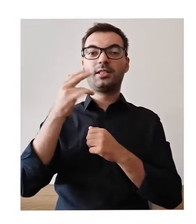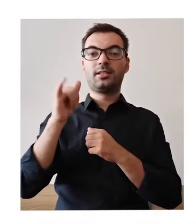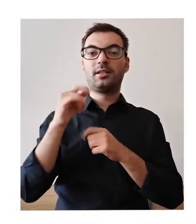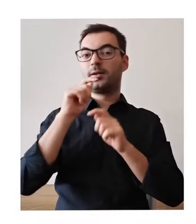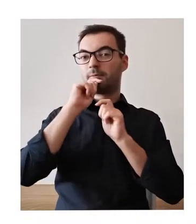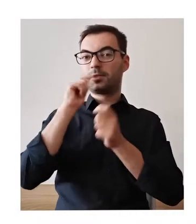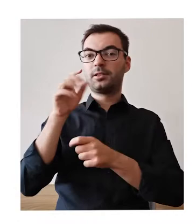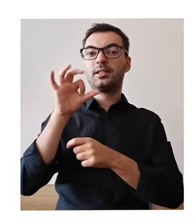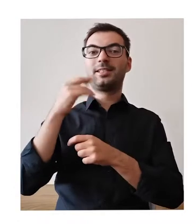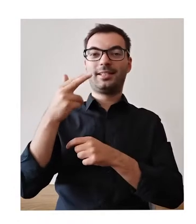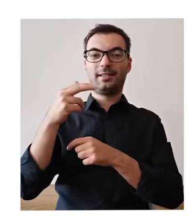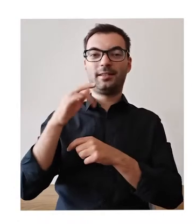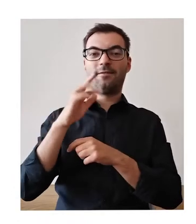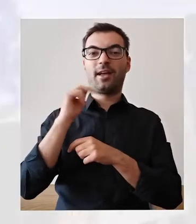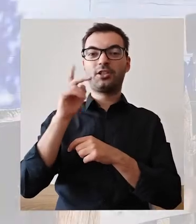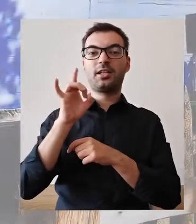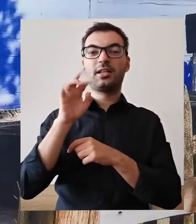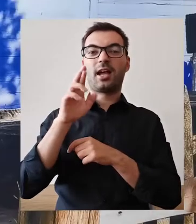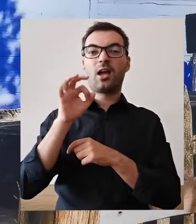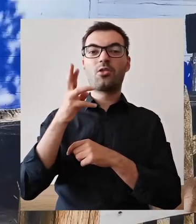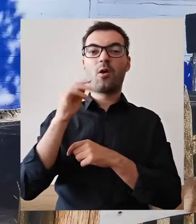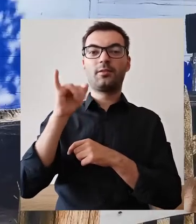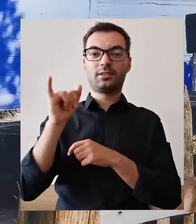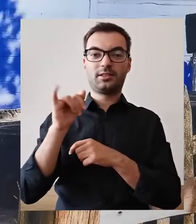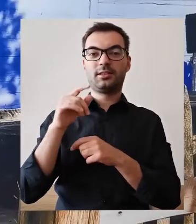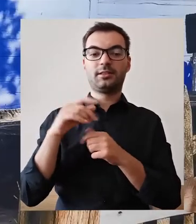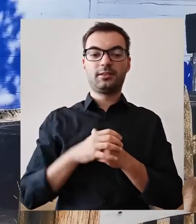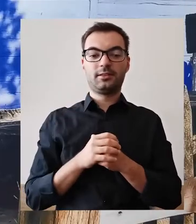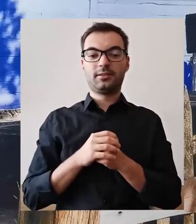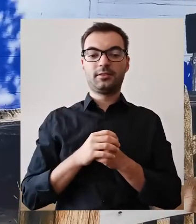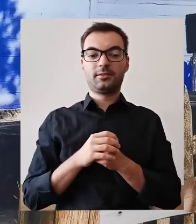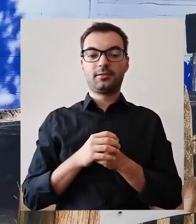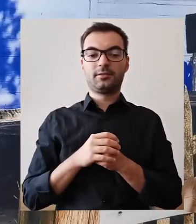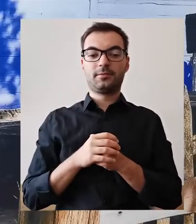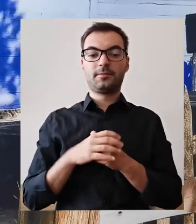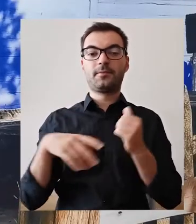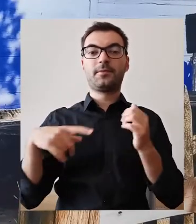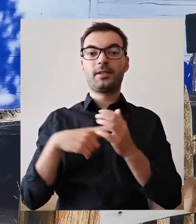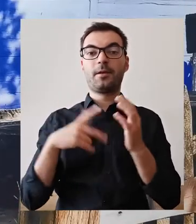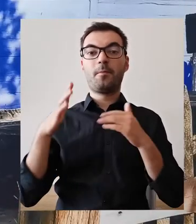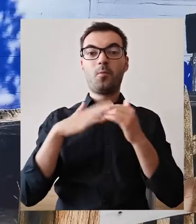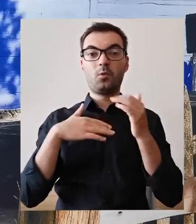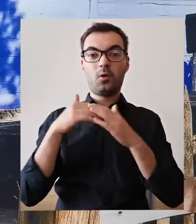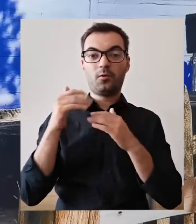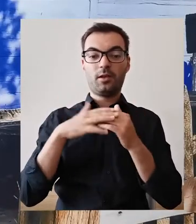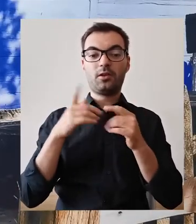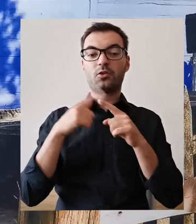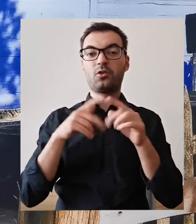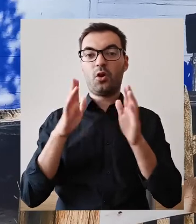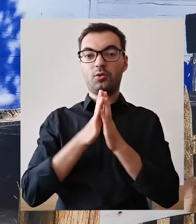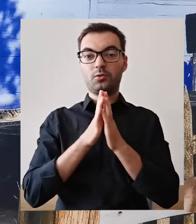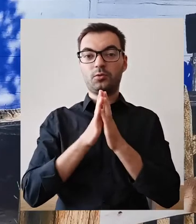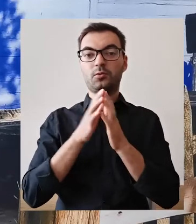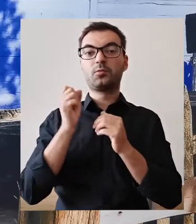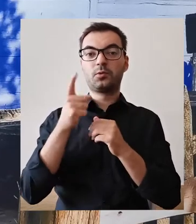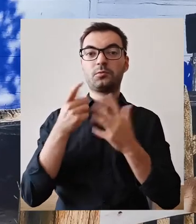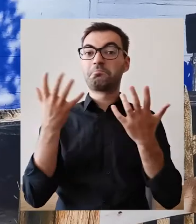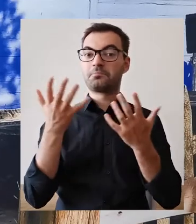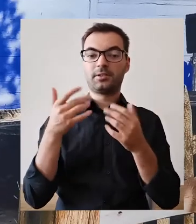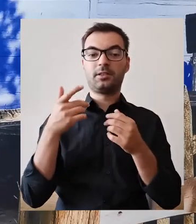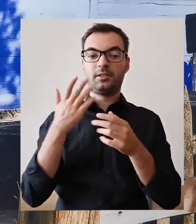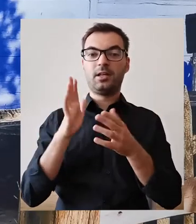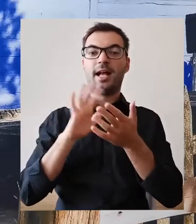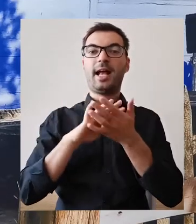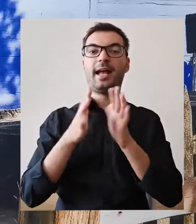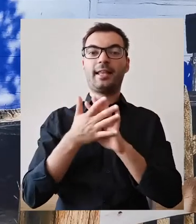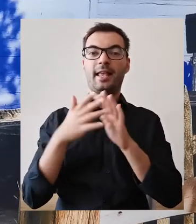przez syna franciszka grabowskiego kazimierza i te zabudowania kościele można znaleźć już na